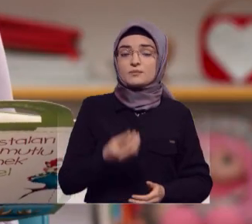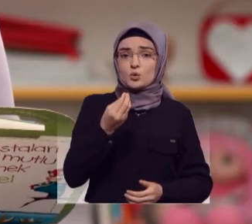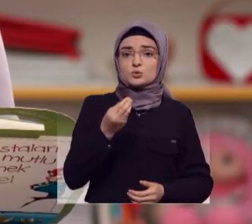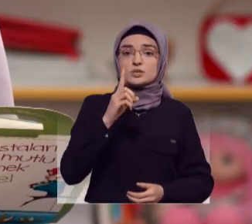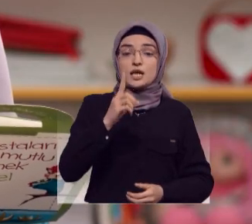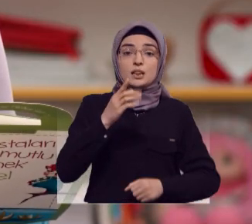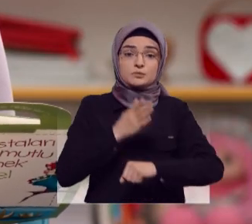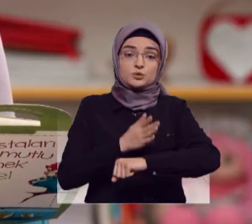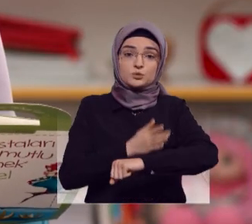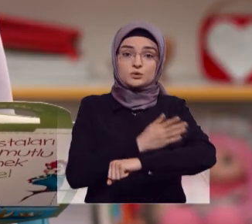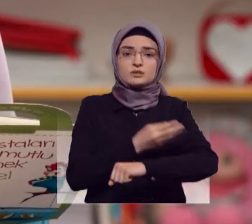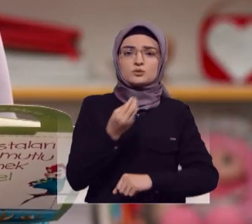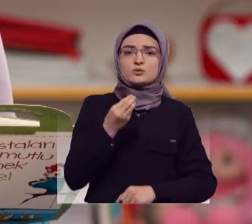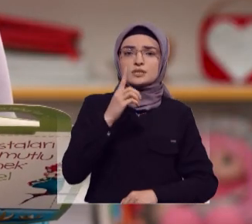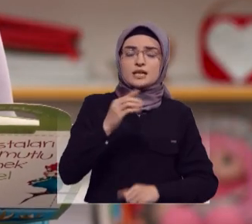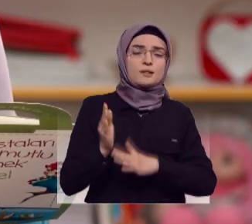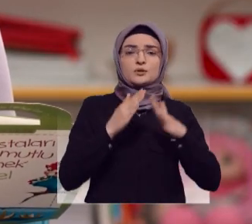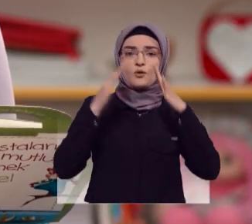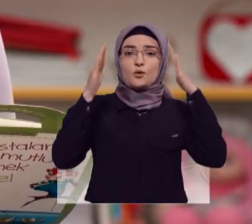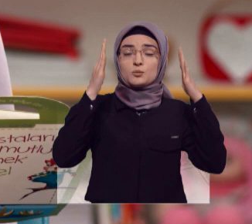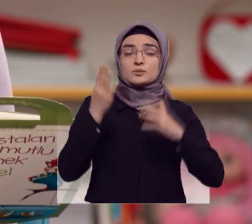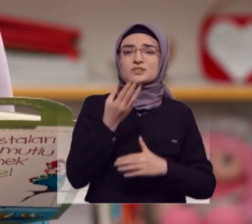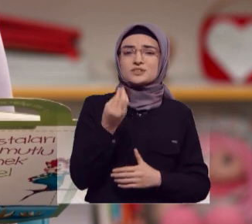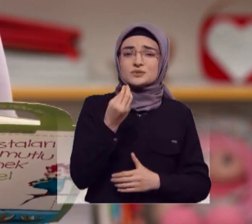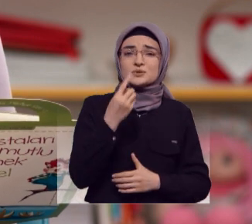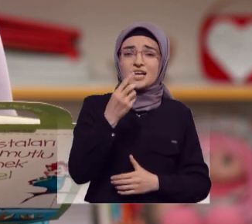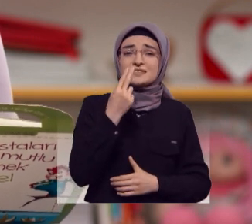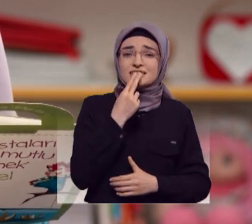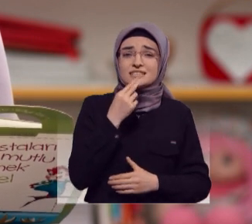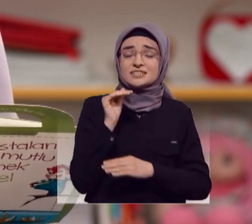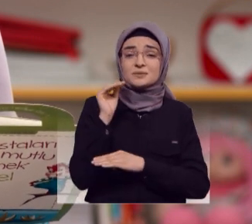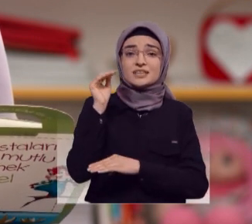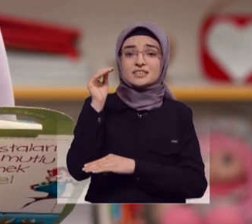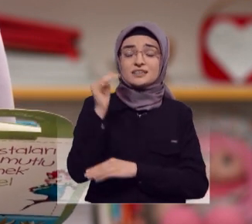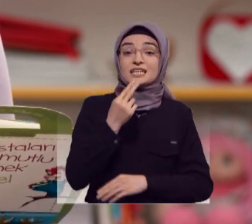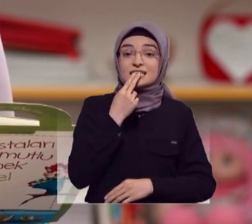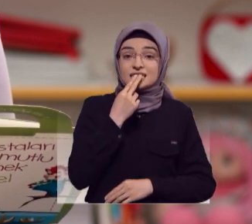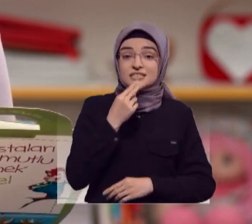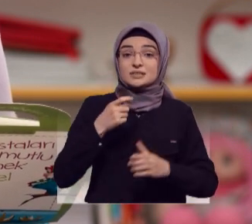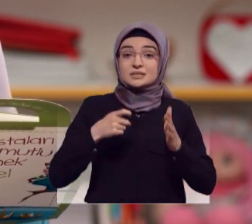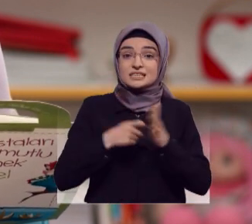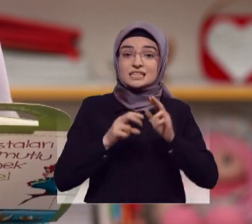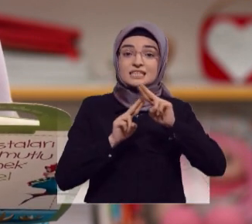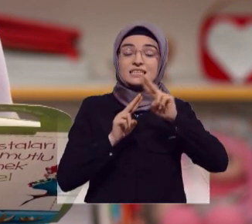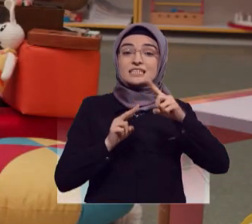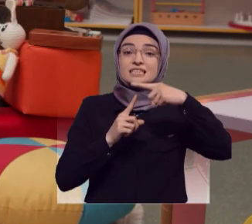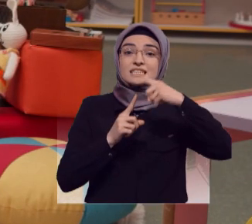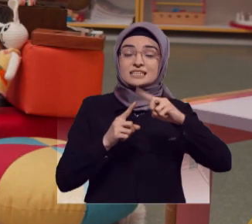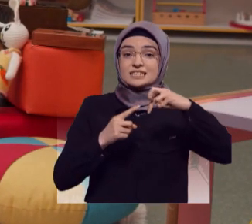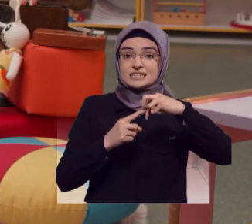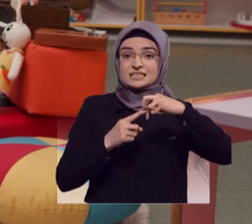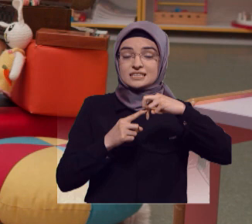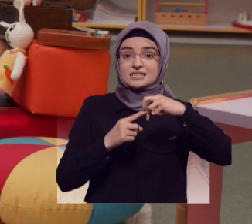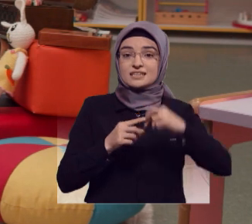Güzel bir ülkenin şirin bir ormanında sevimli bir sincap yaşardı. Sincapın adı Kıtır'dı.